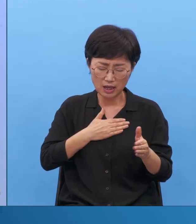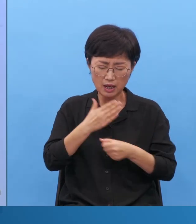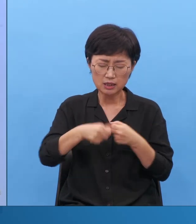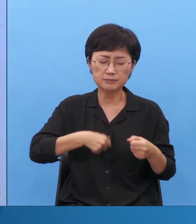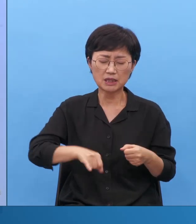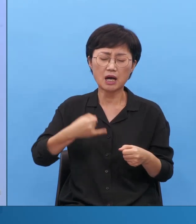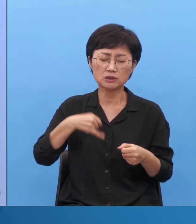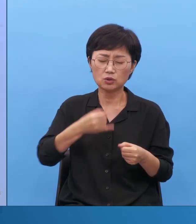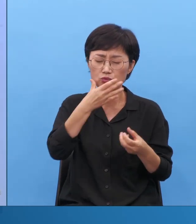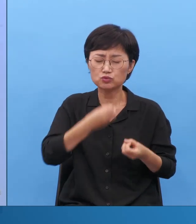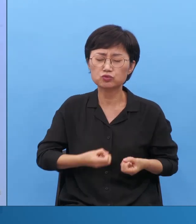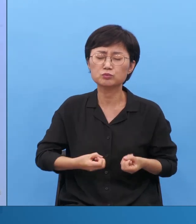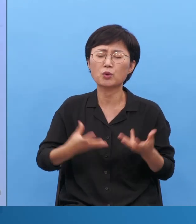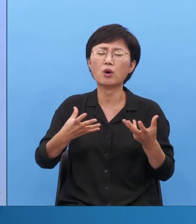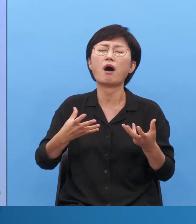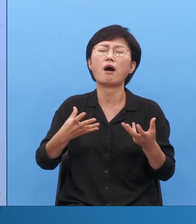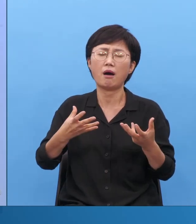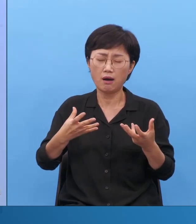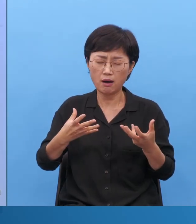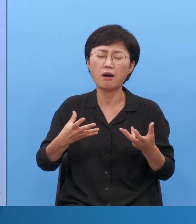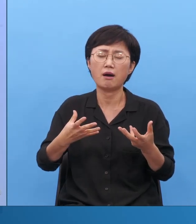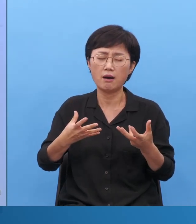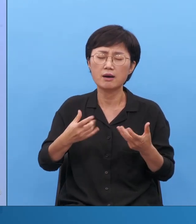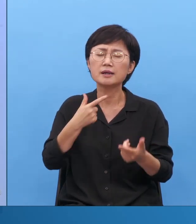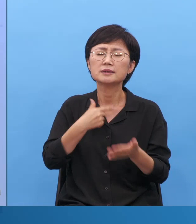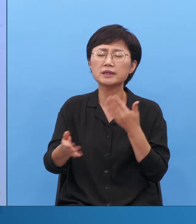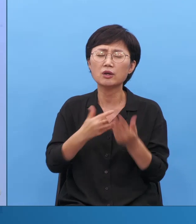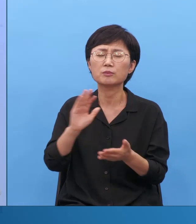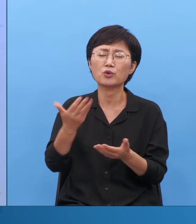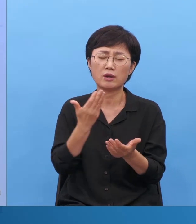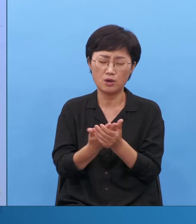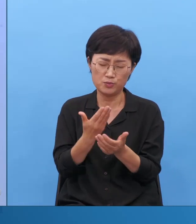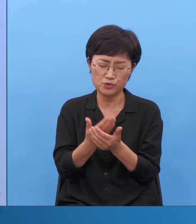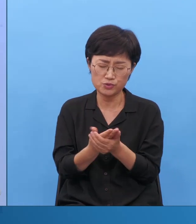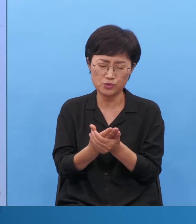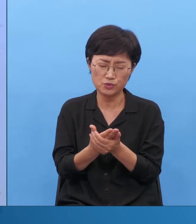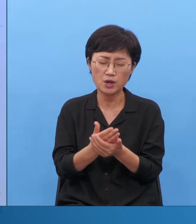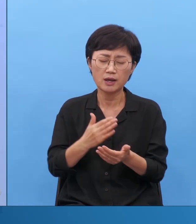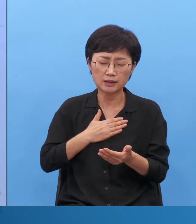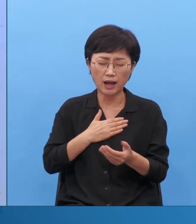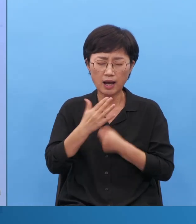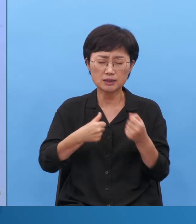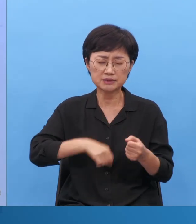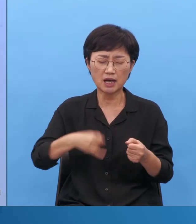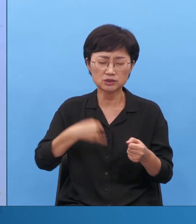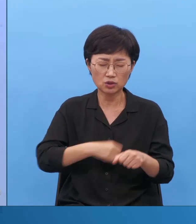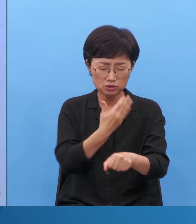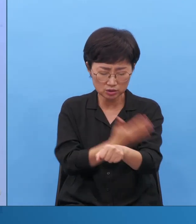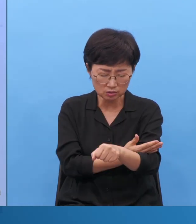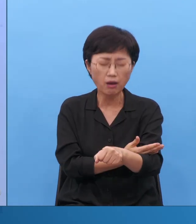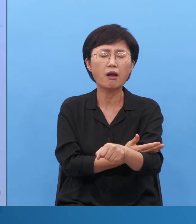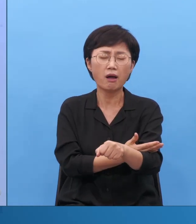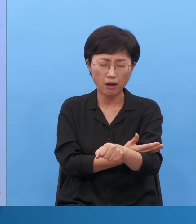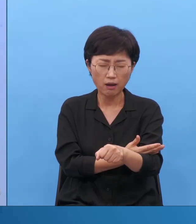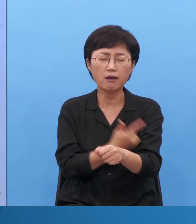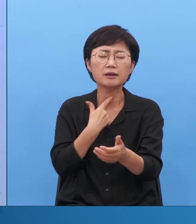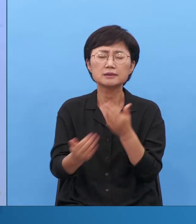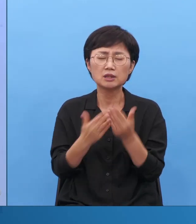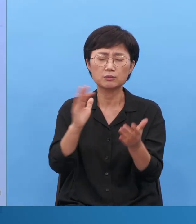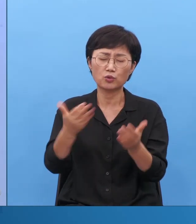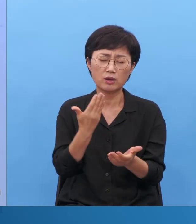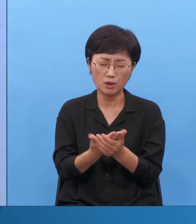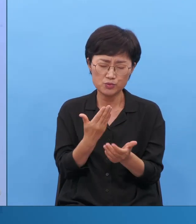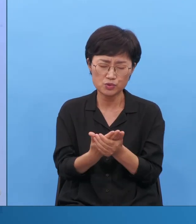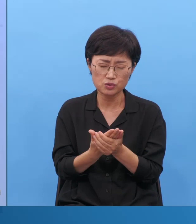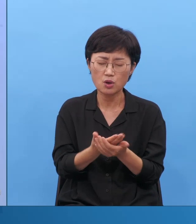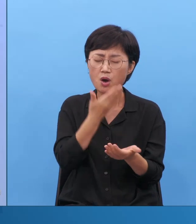축복을 체험하게 하옵소서. Help us to experience the blessings of being your children. 하나님 자녀의 능력을 체험하게 And may 하옵소서. we experience having the power of